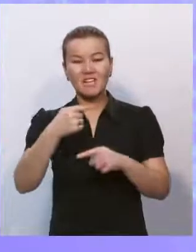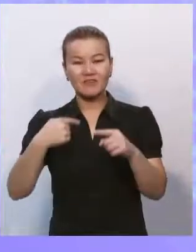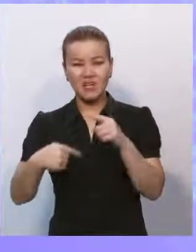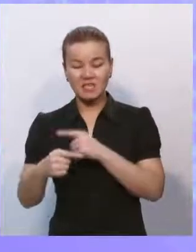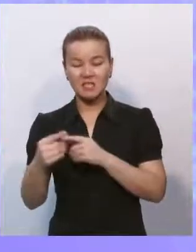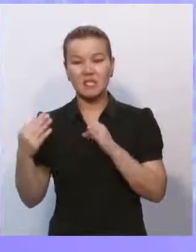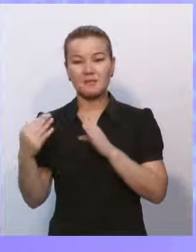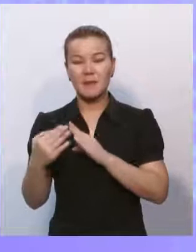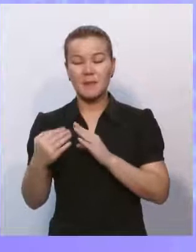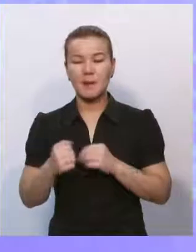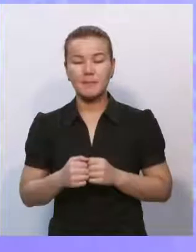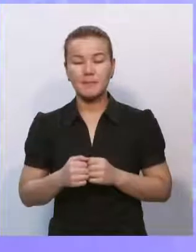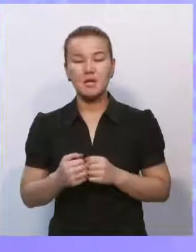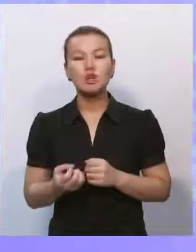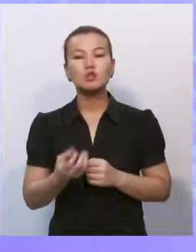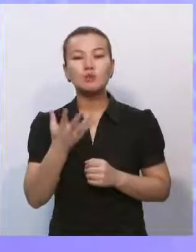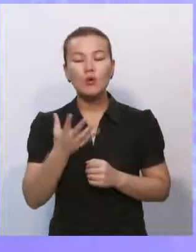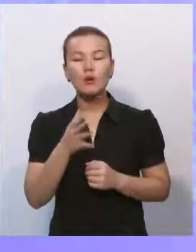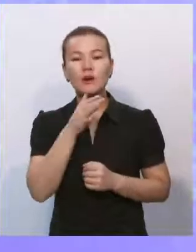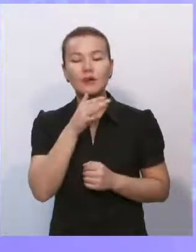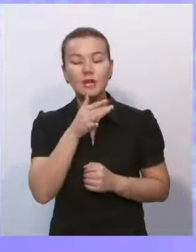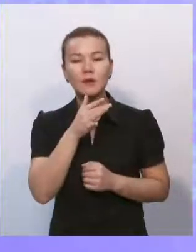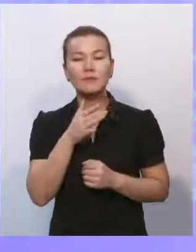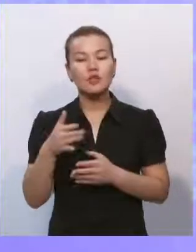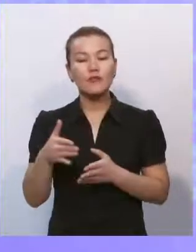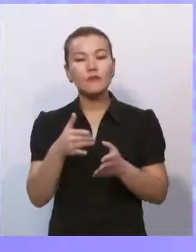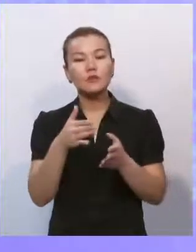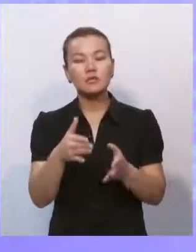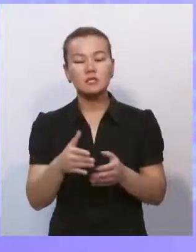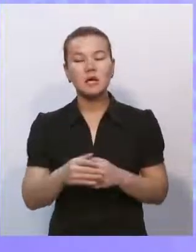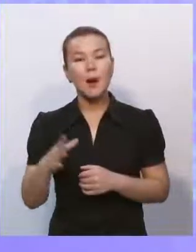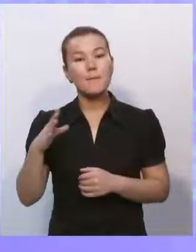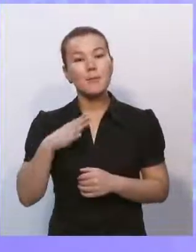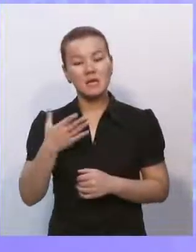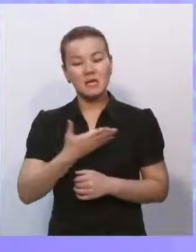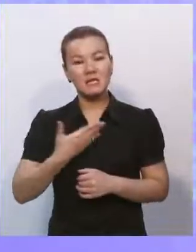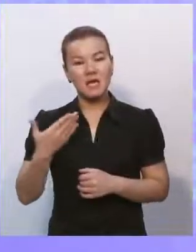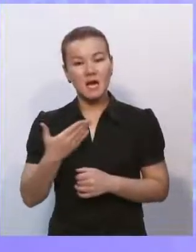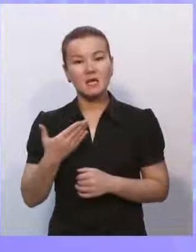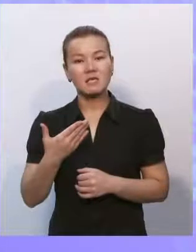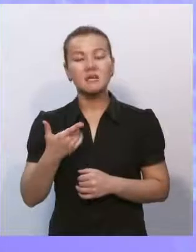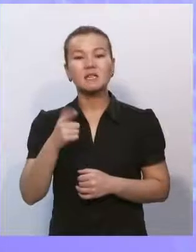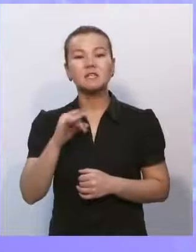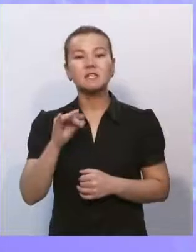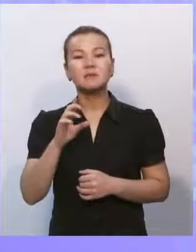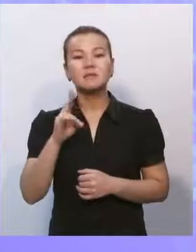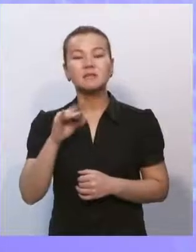по домам сколько времени в пути были наши грибники